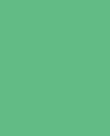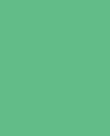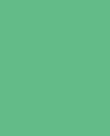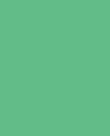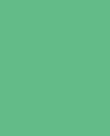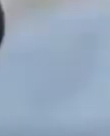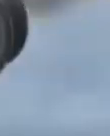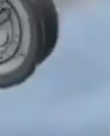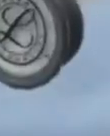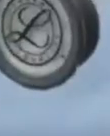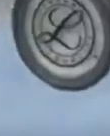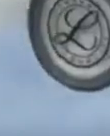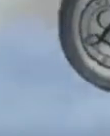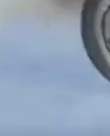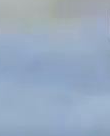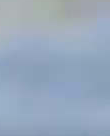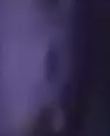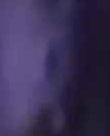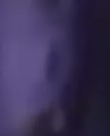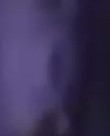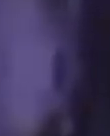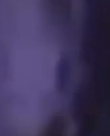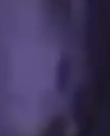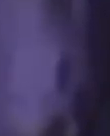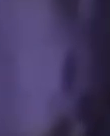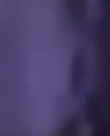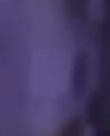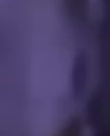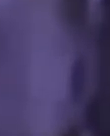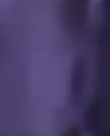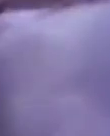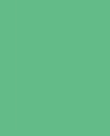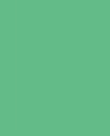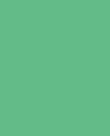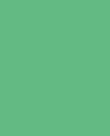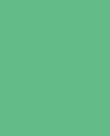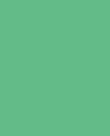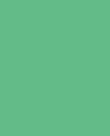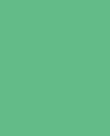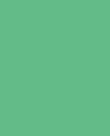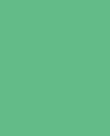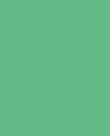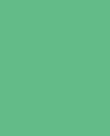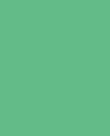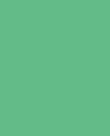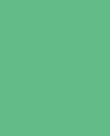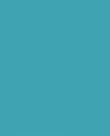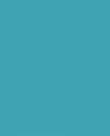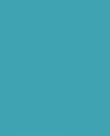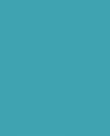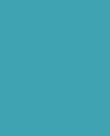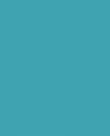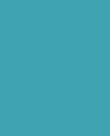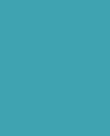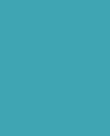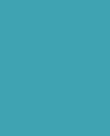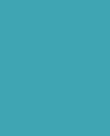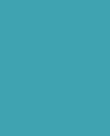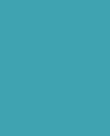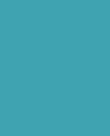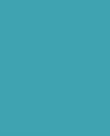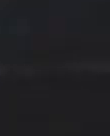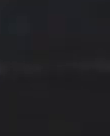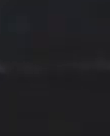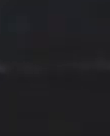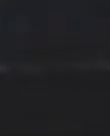nostra proposta è un sistema socio sanitario che si prenda cura delle persone per l'intero arco della vita un servizio per la comunità